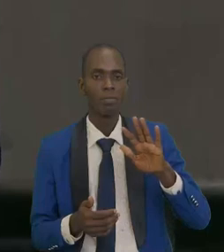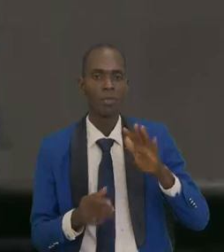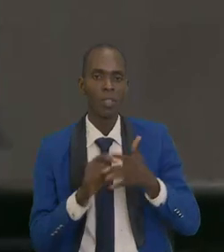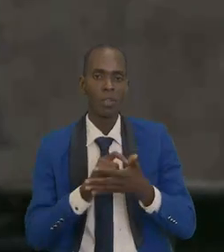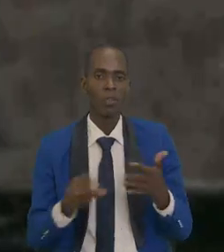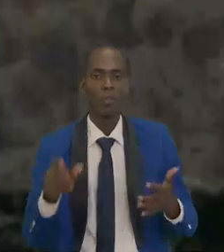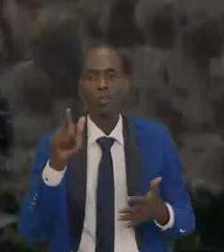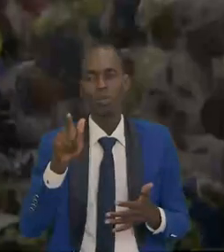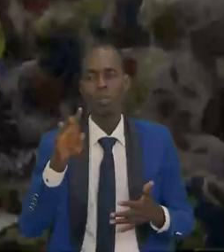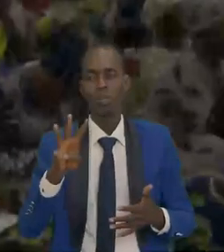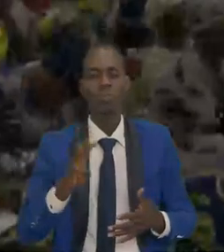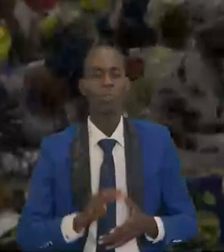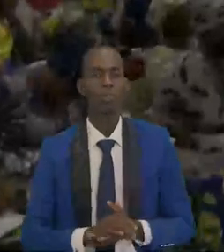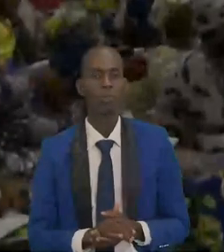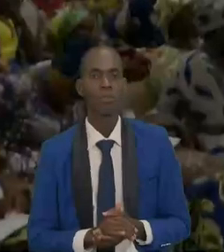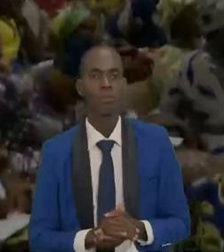verset